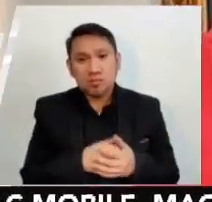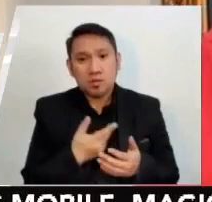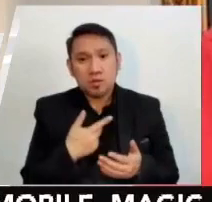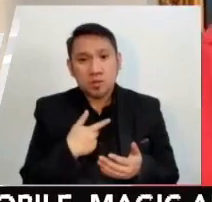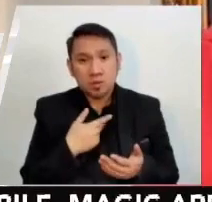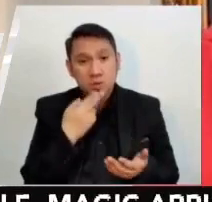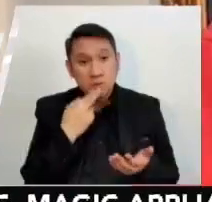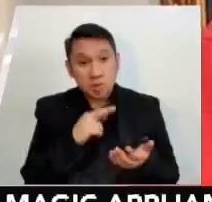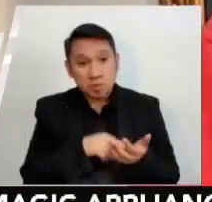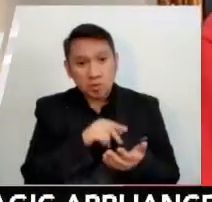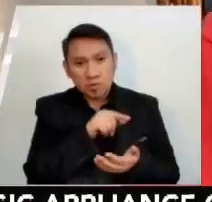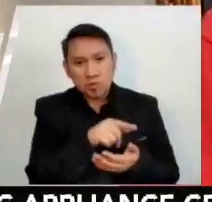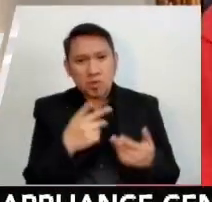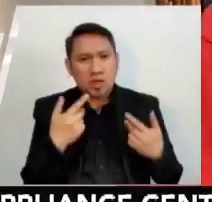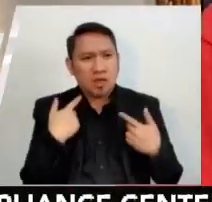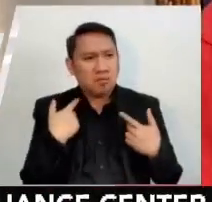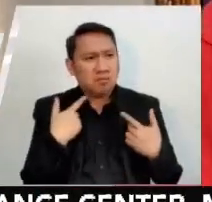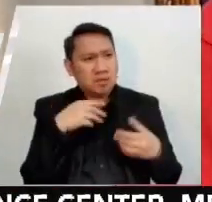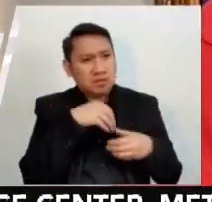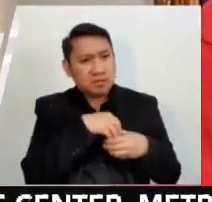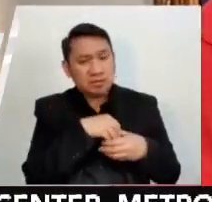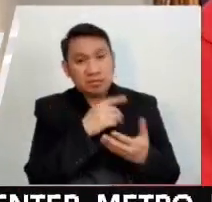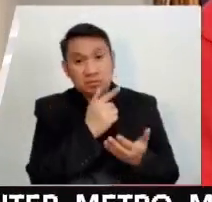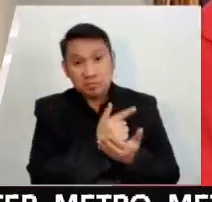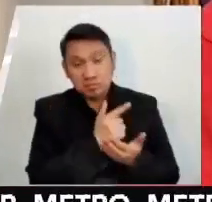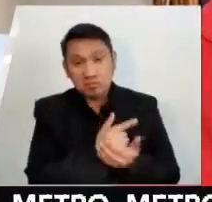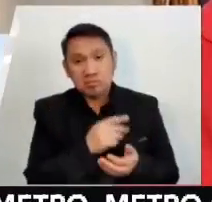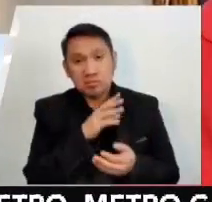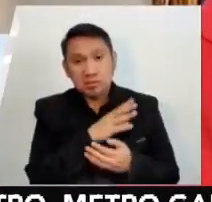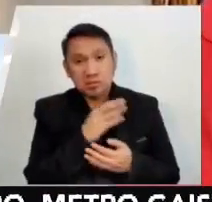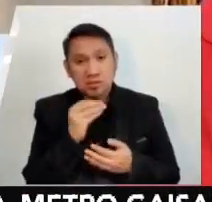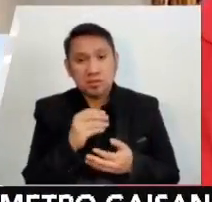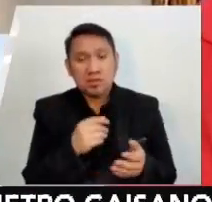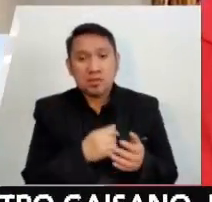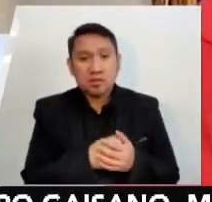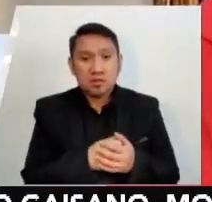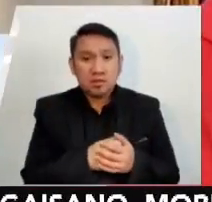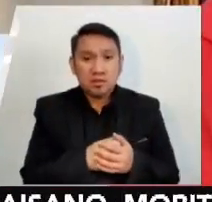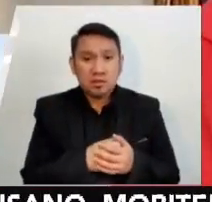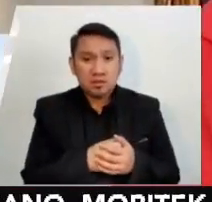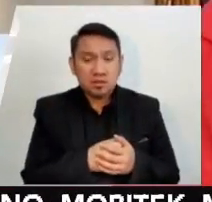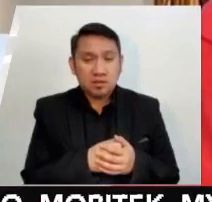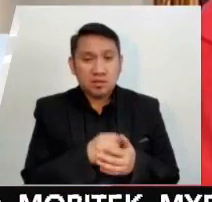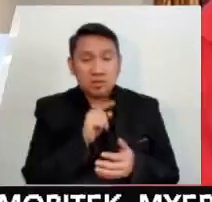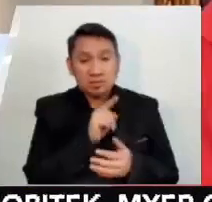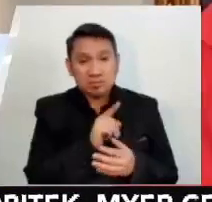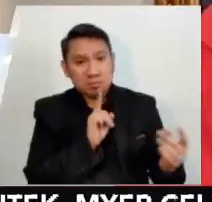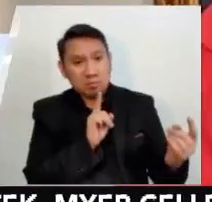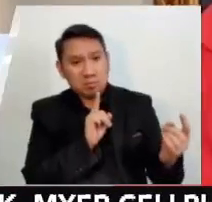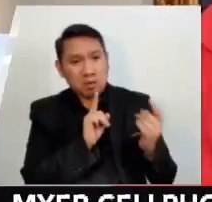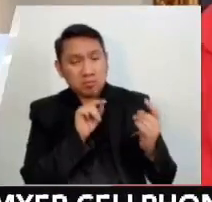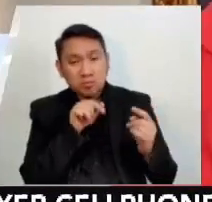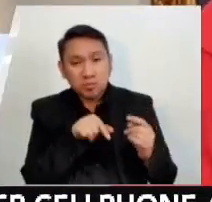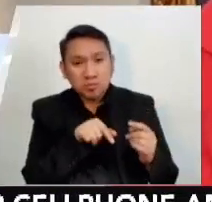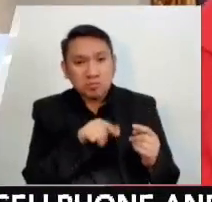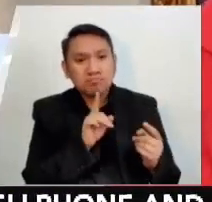meron nga dalang baril, at nung ang pulis na in-approach siya ng pulis, sinabi